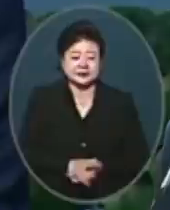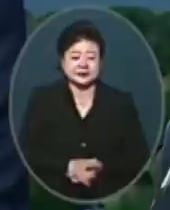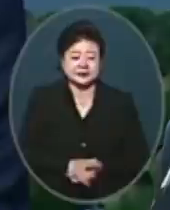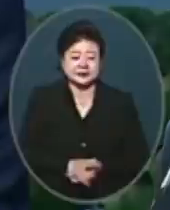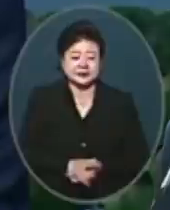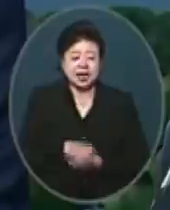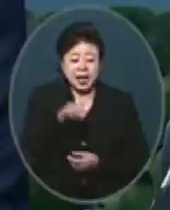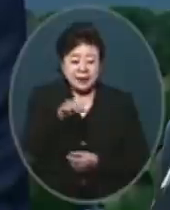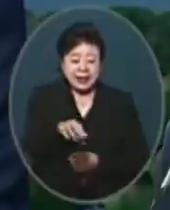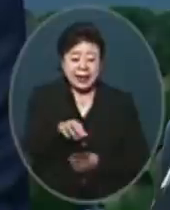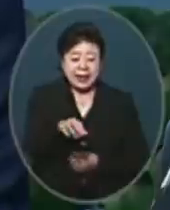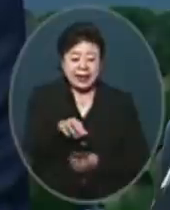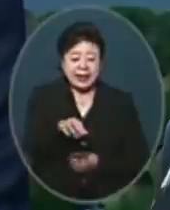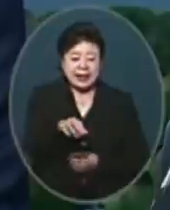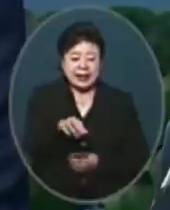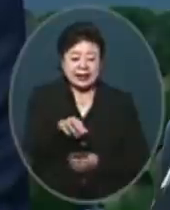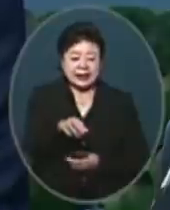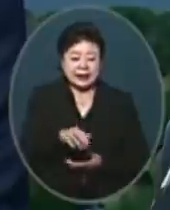앞에